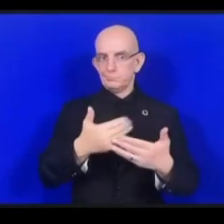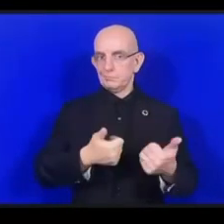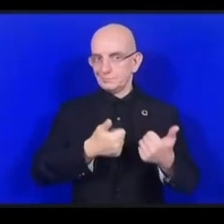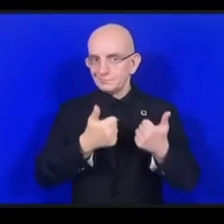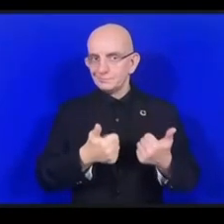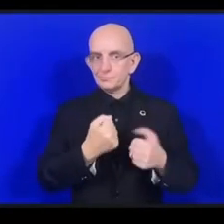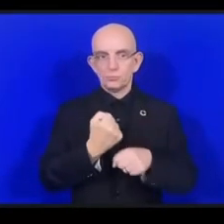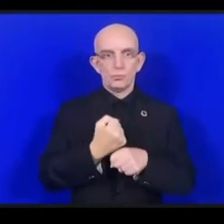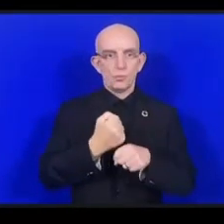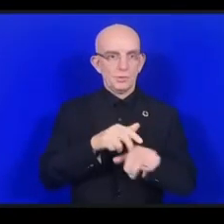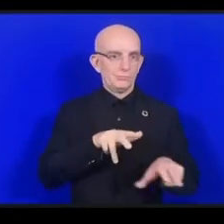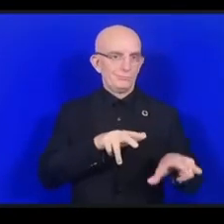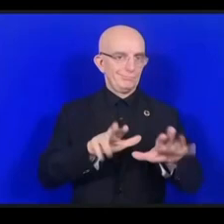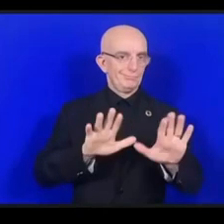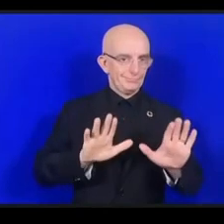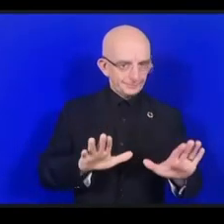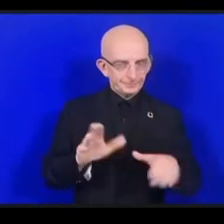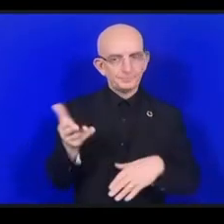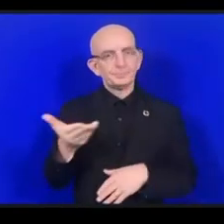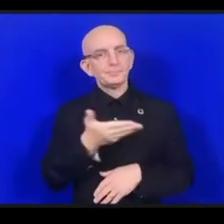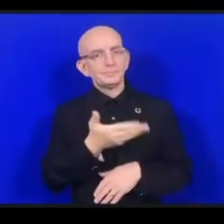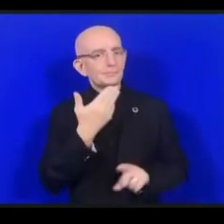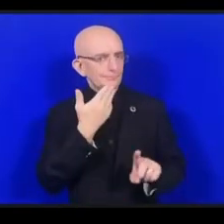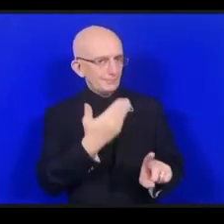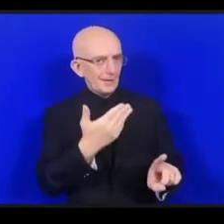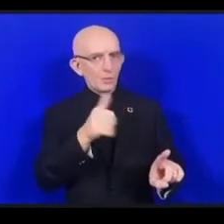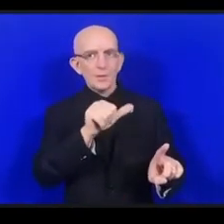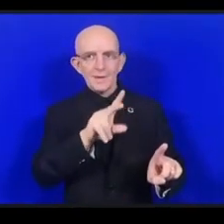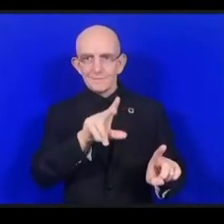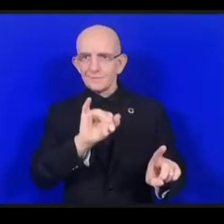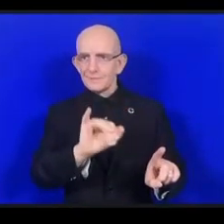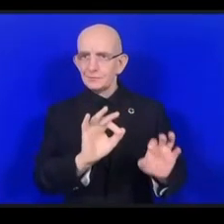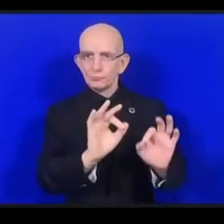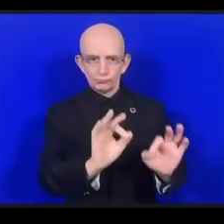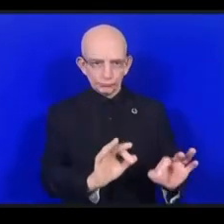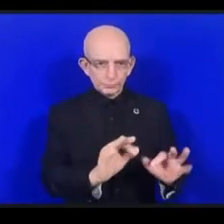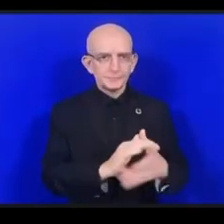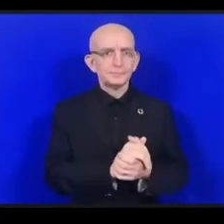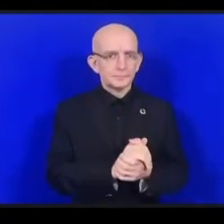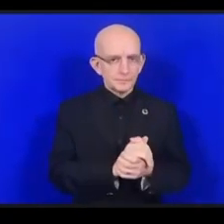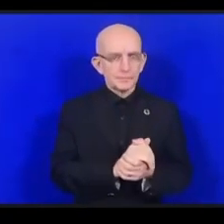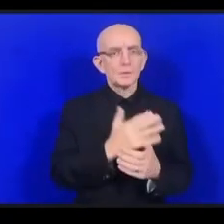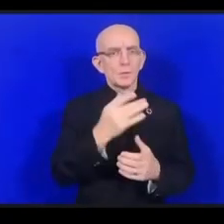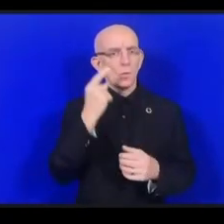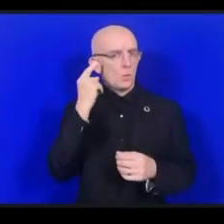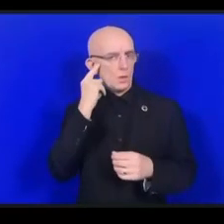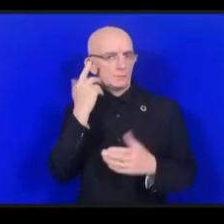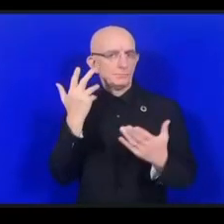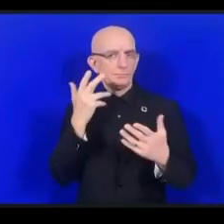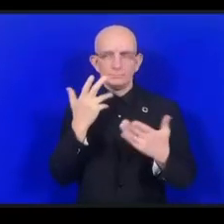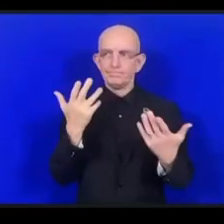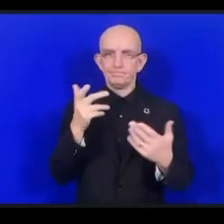好，这个带一个就是具有人的界面的 IoT，